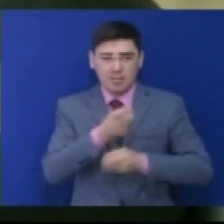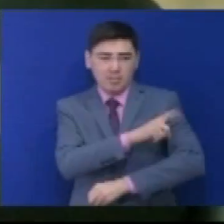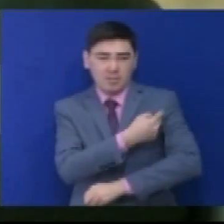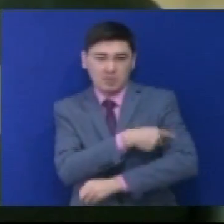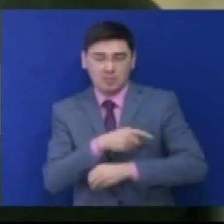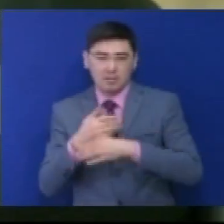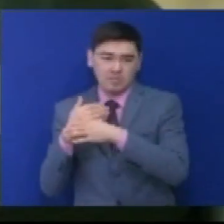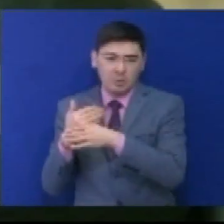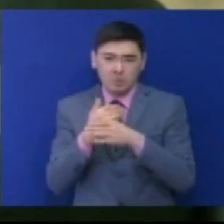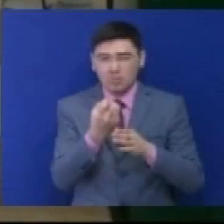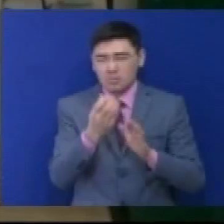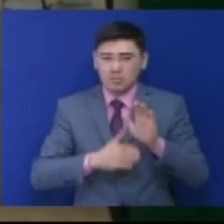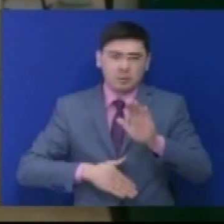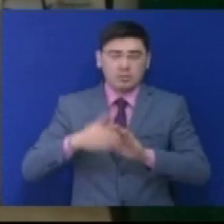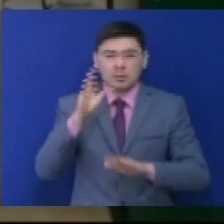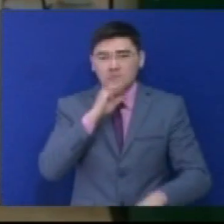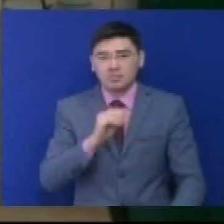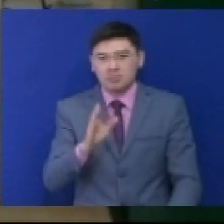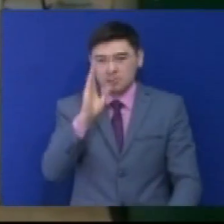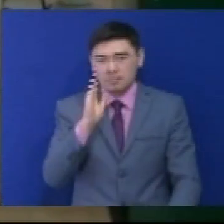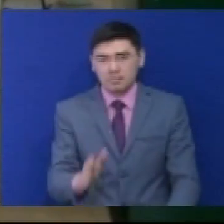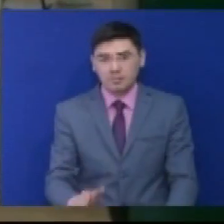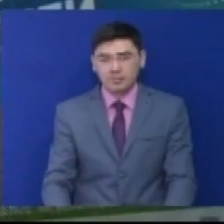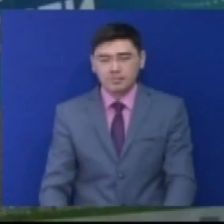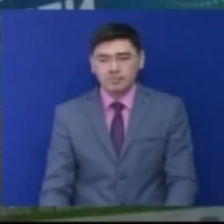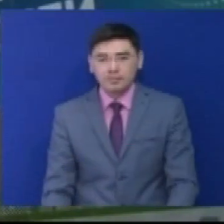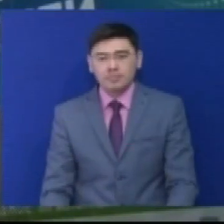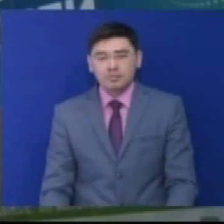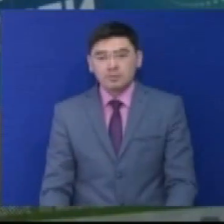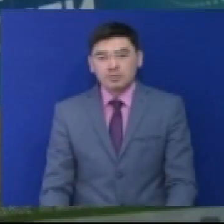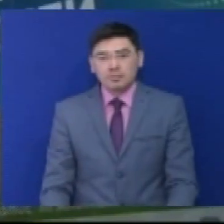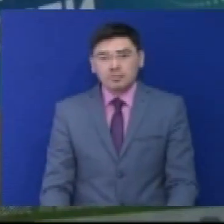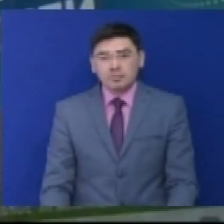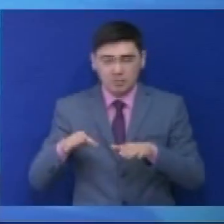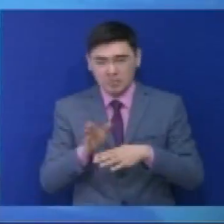сапасын арттыруға мүмкіндік береді. Арсыз Құмадыбасова, Қайрат Қожахметов, Семей телеарнасы.